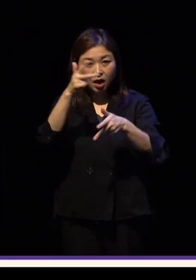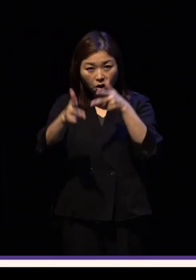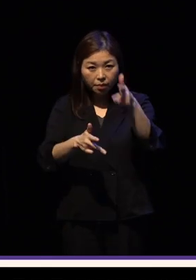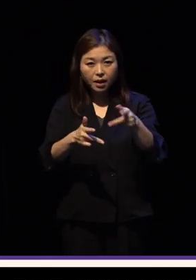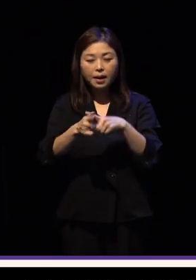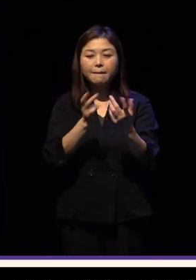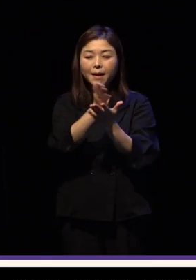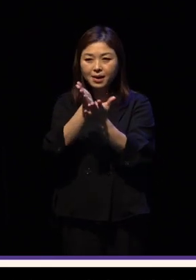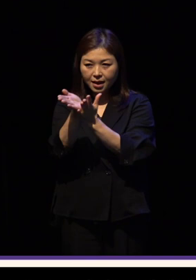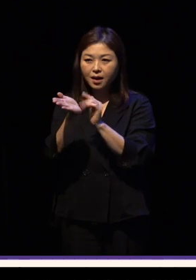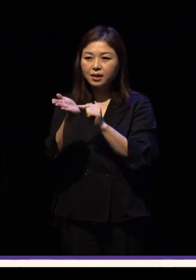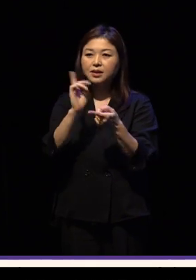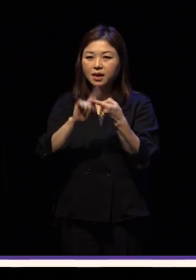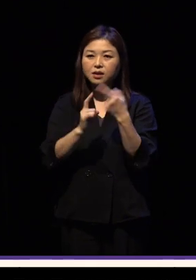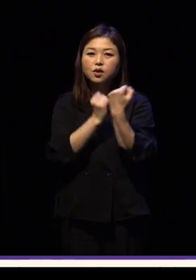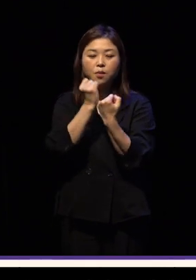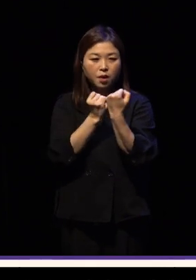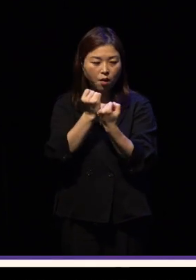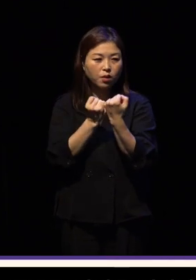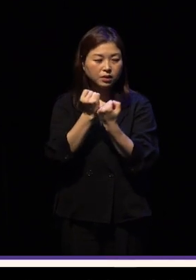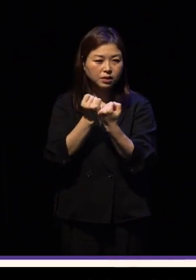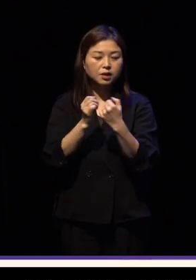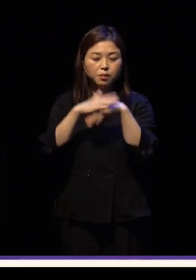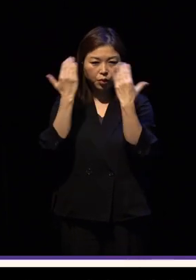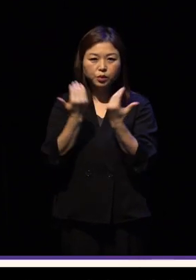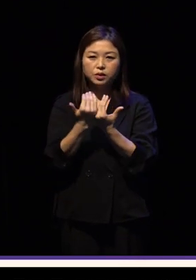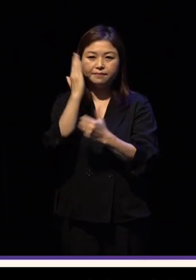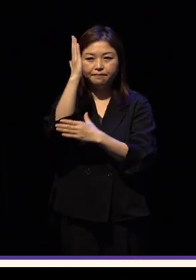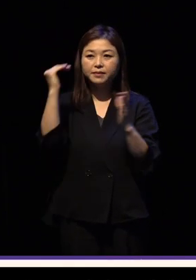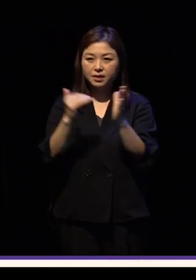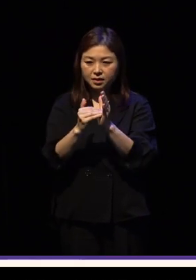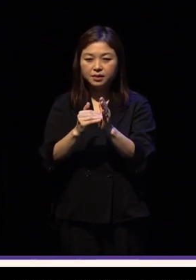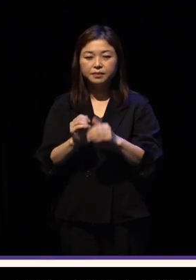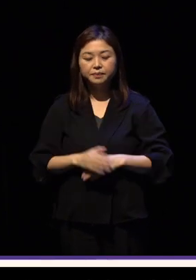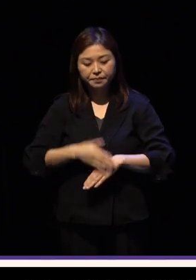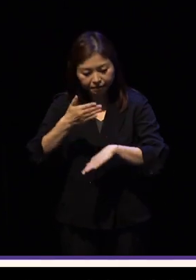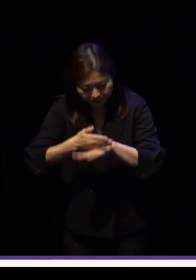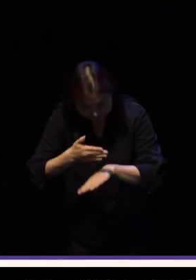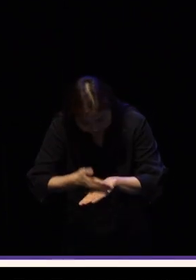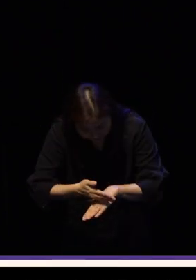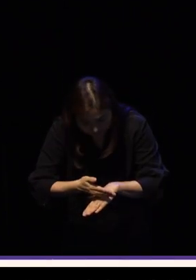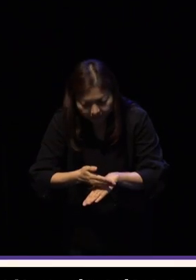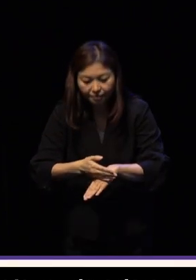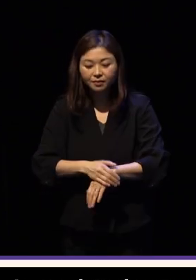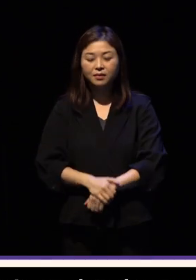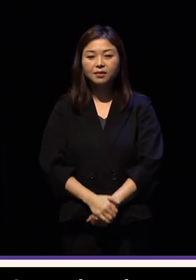방향에 대한 설명을 마치도록 할까 합니다. 감사합니다.